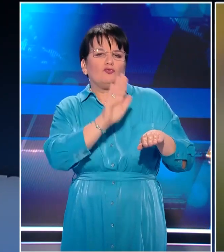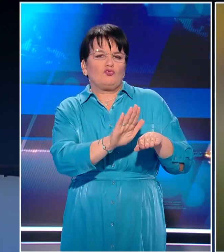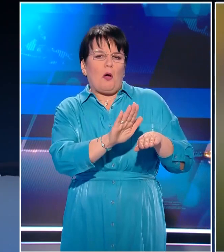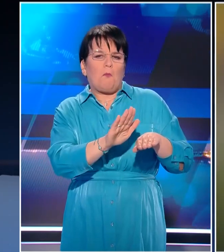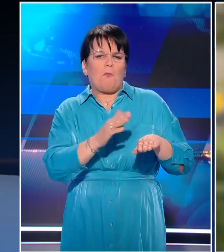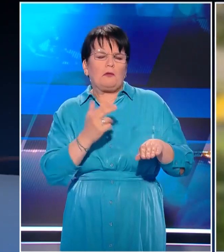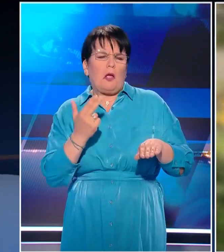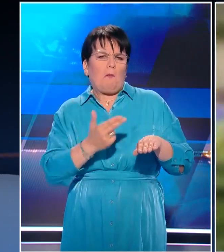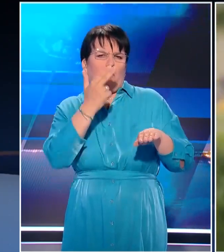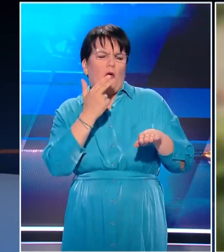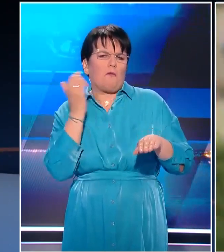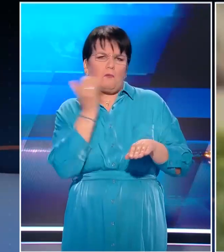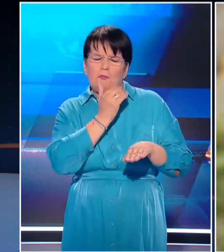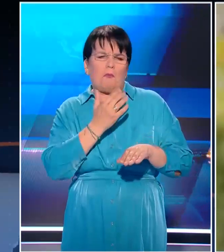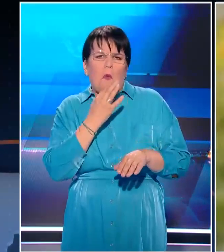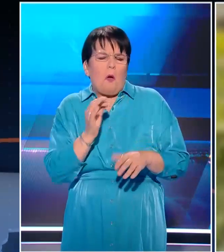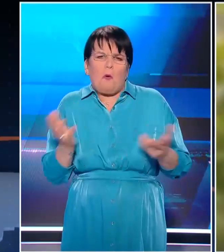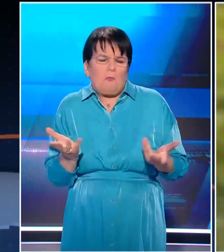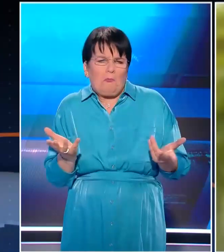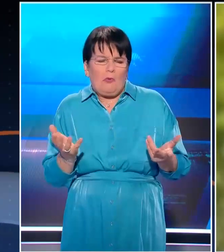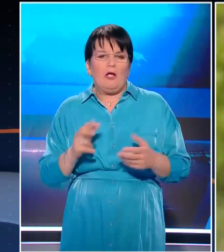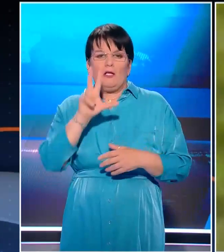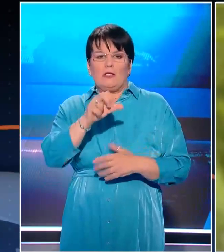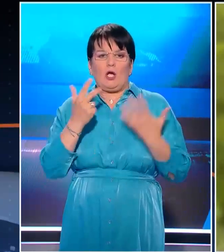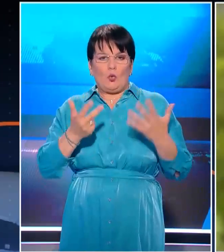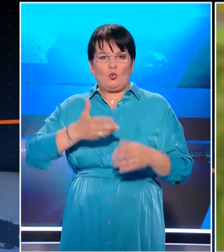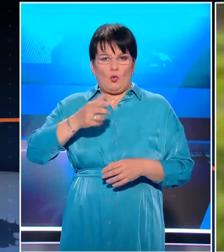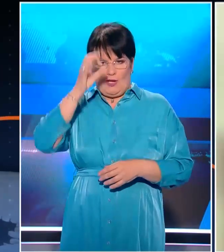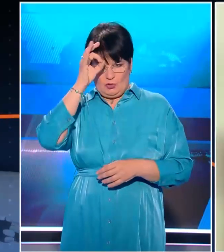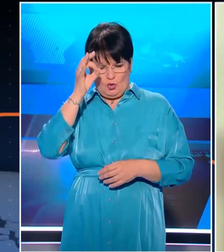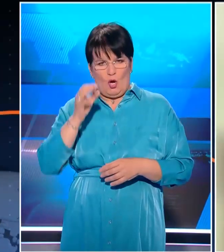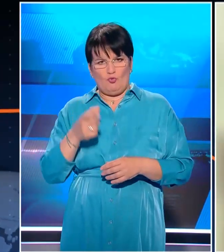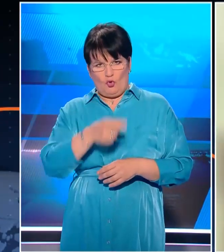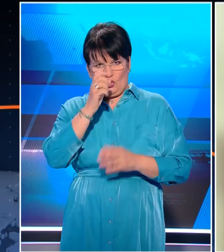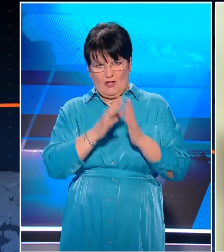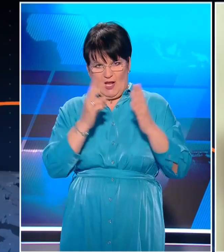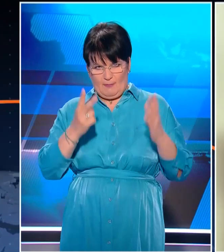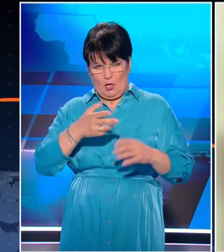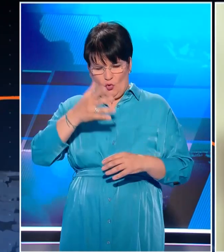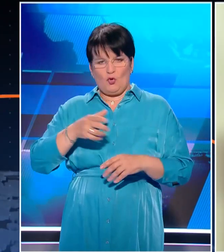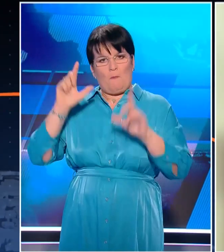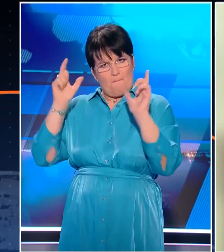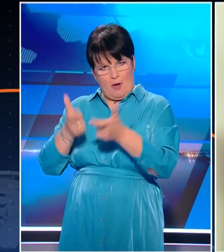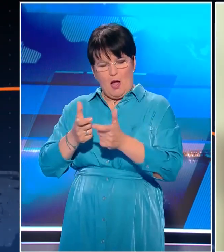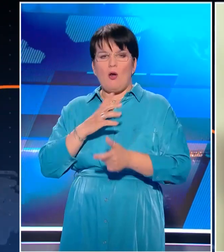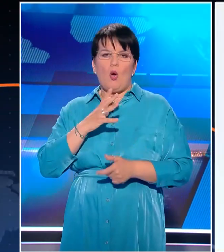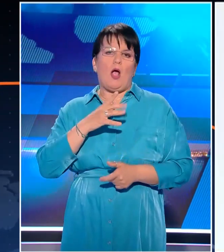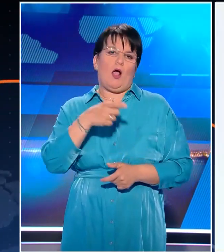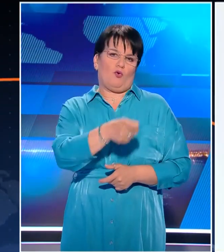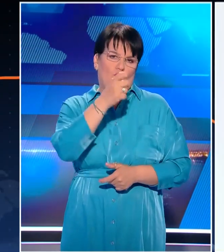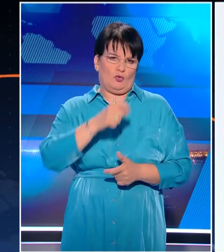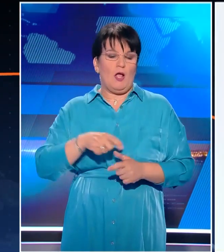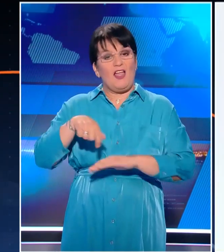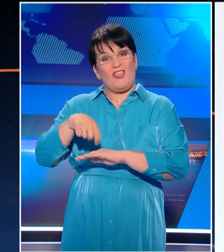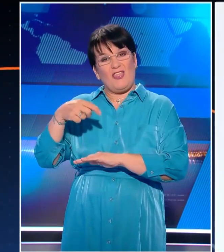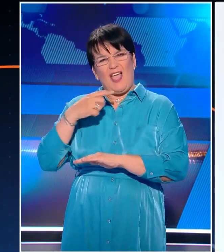threatening to shoot. Ο 38χρονος αστυνομικός που σκότωσε το 17χρονο έχει συλληφθεί με την κατηγορία της ανθρωποκτονίας.